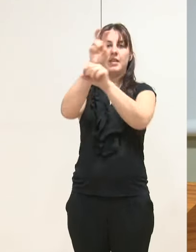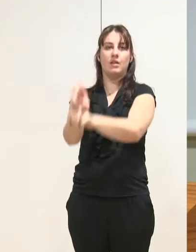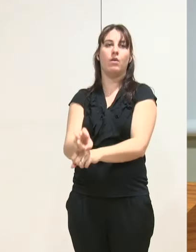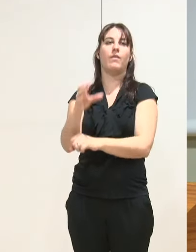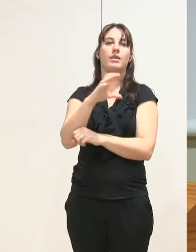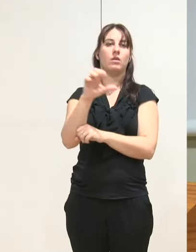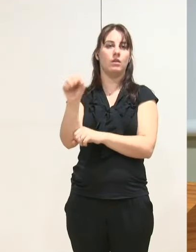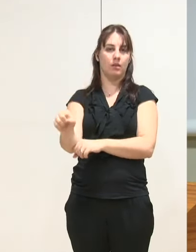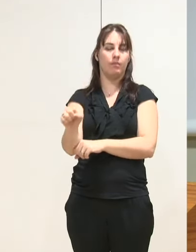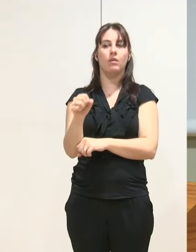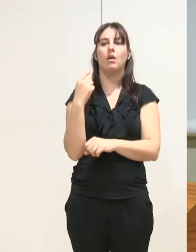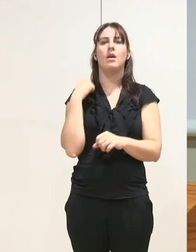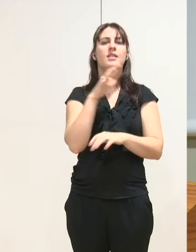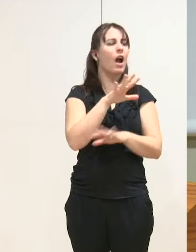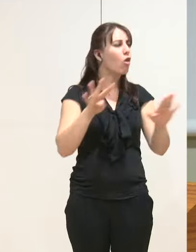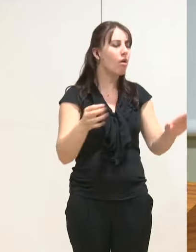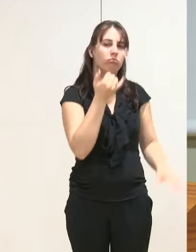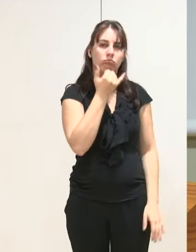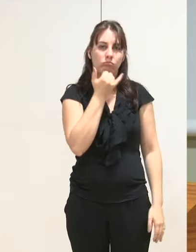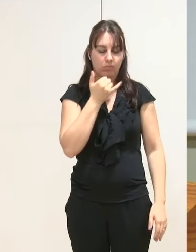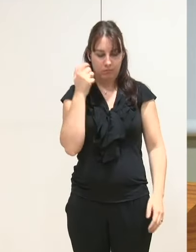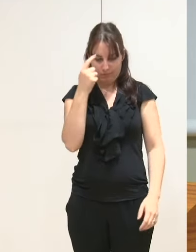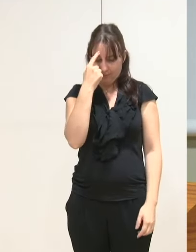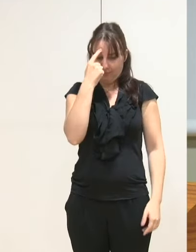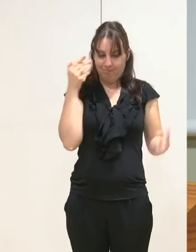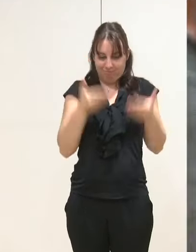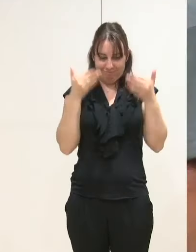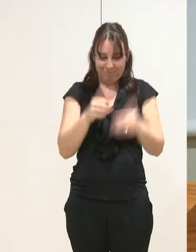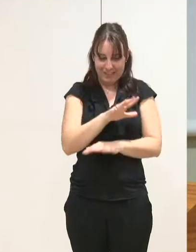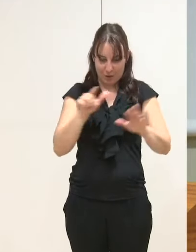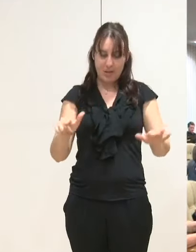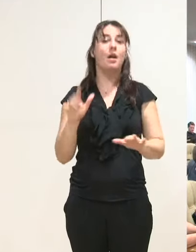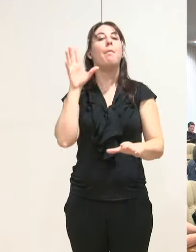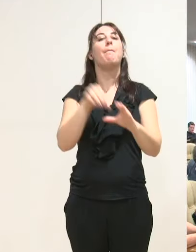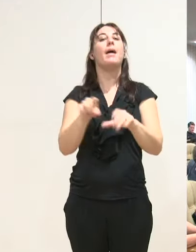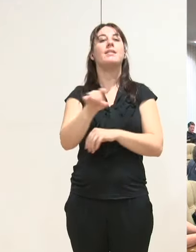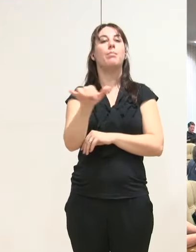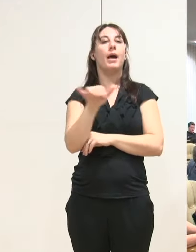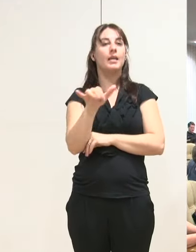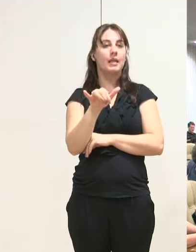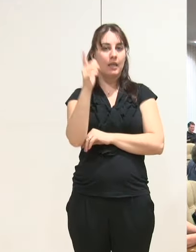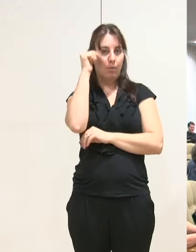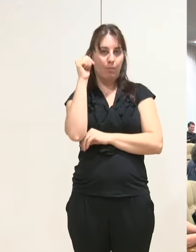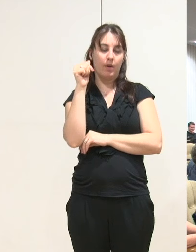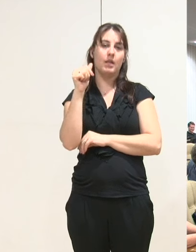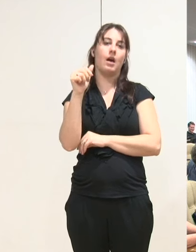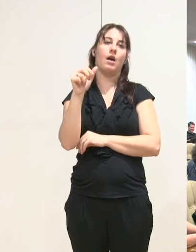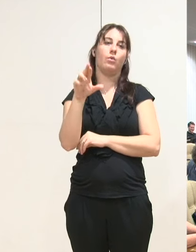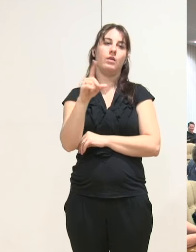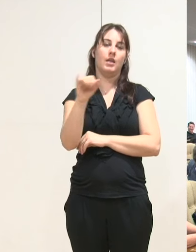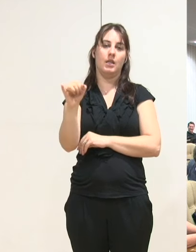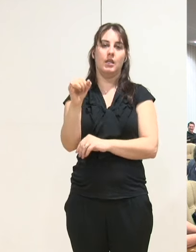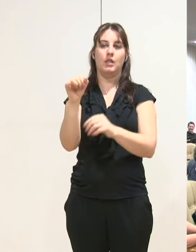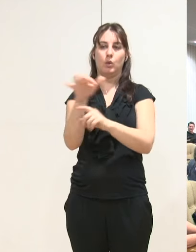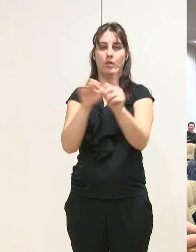Sociale 59 pardon je m'achacharne sur cette 57 qui ne prend pas part au vote républicain udi société civile